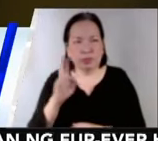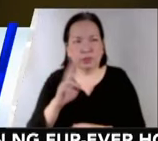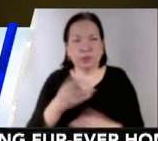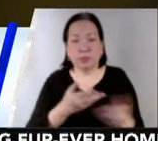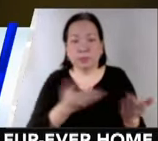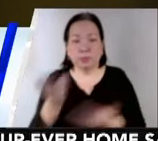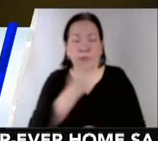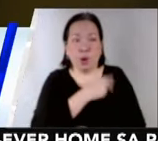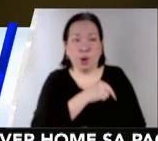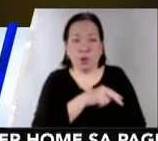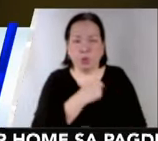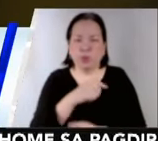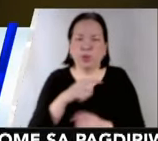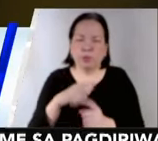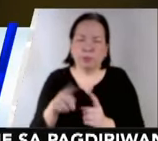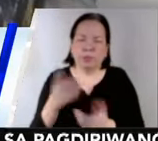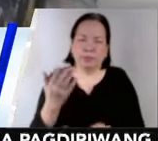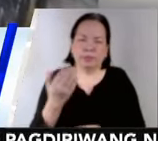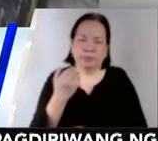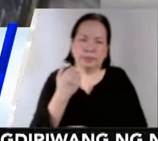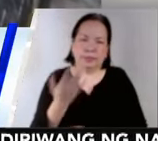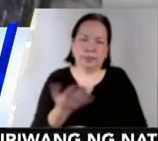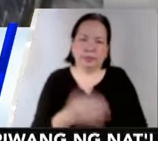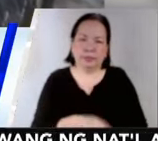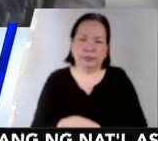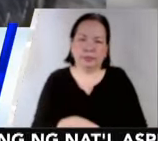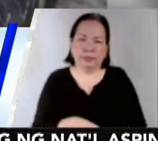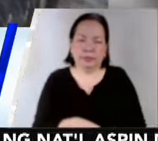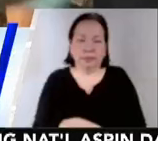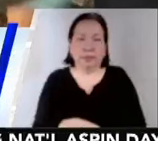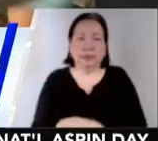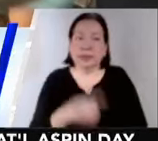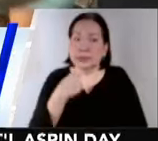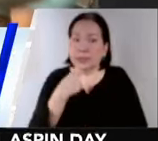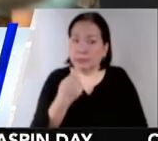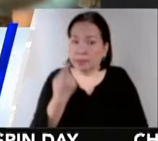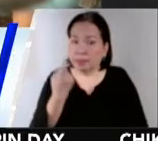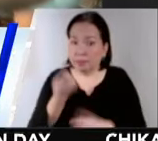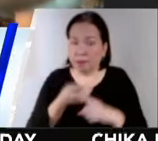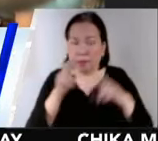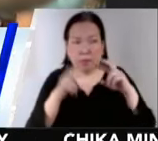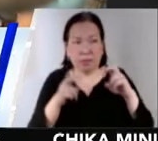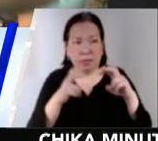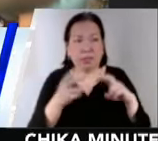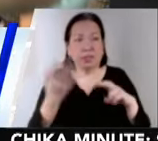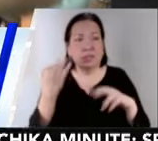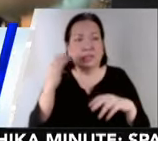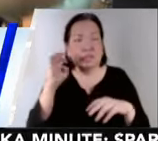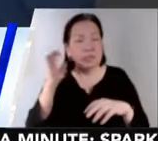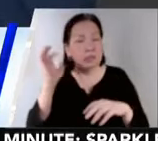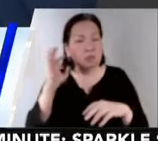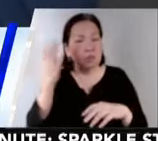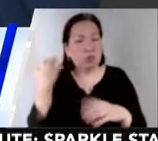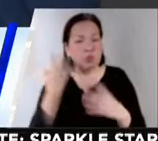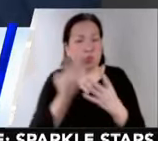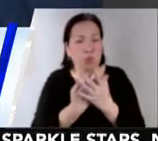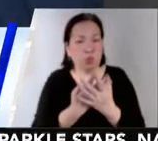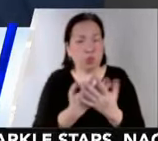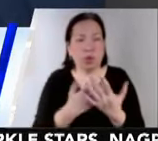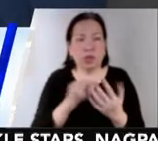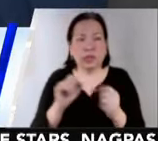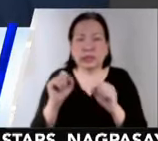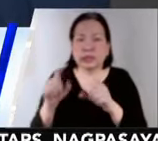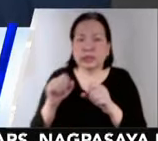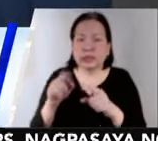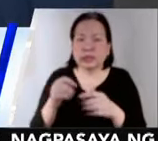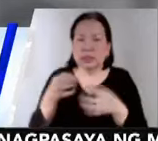suspect pero idiniklarang dead on arrival. Base sa investigasyon, dati na raw nakulong ang suspect sa kasong pagbebenta ng illegal na droga